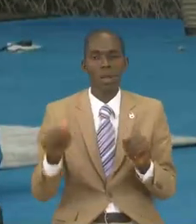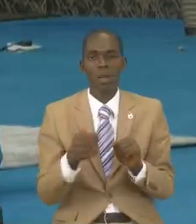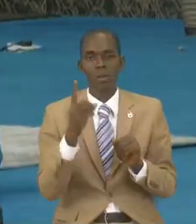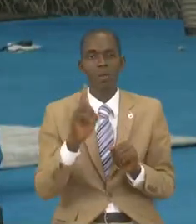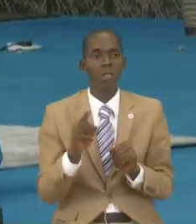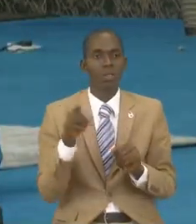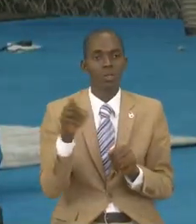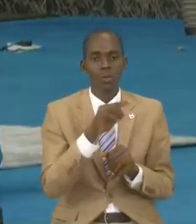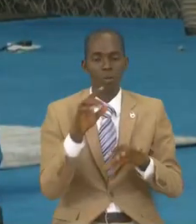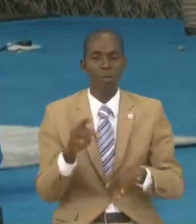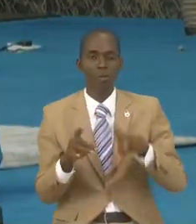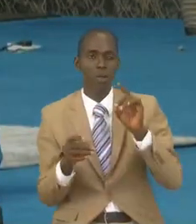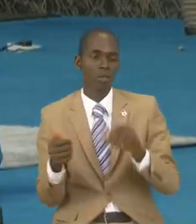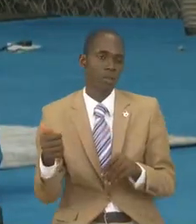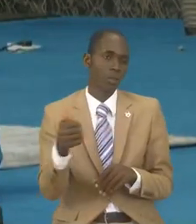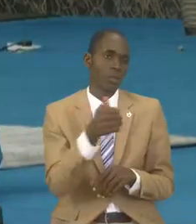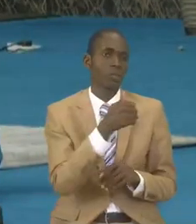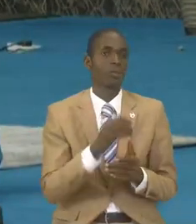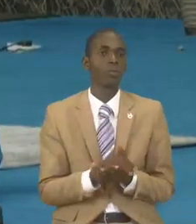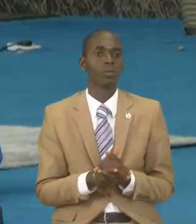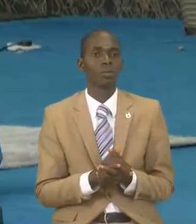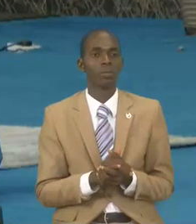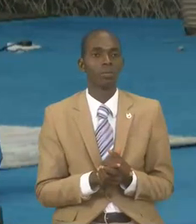n'importe où. Vous vous retrouvez.